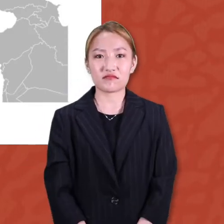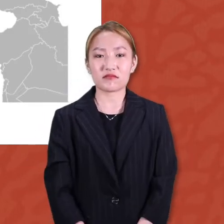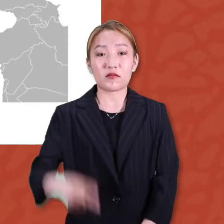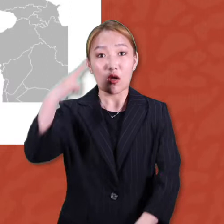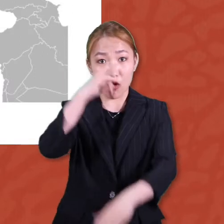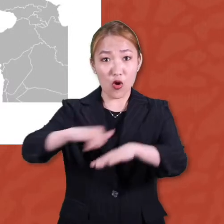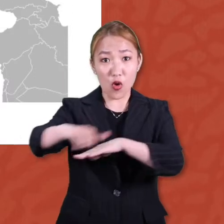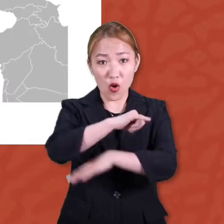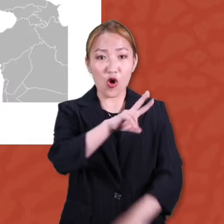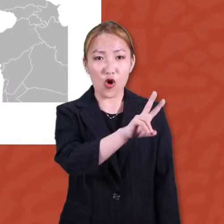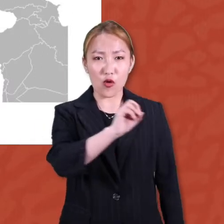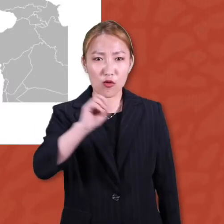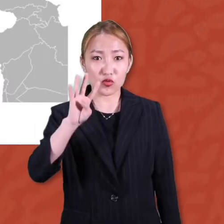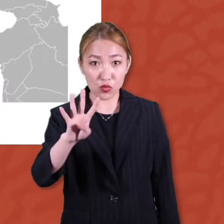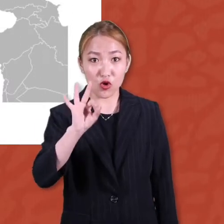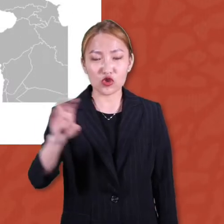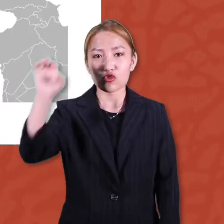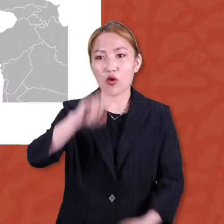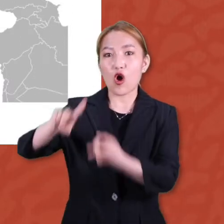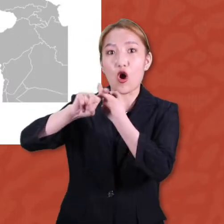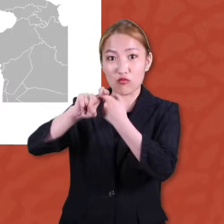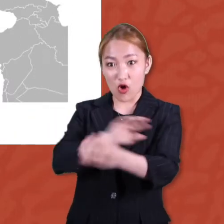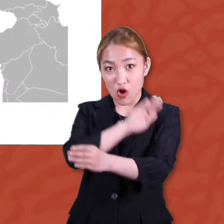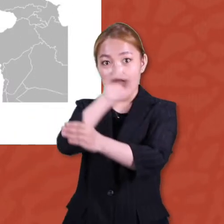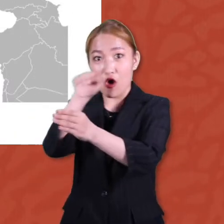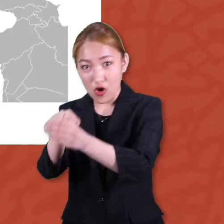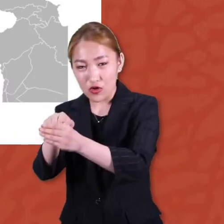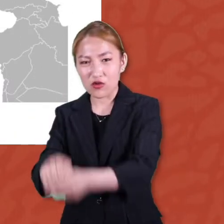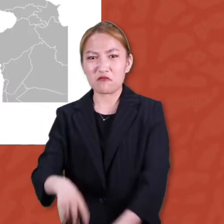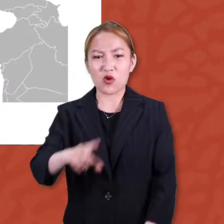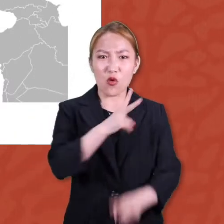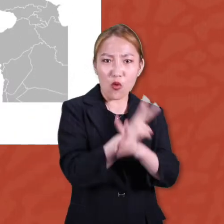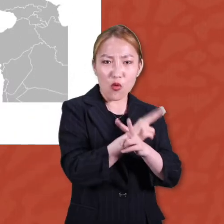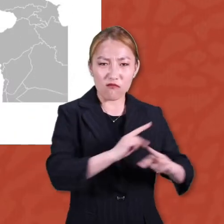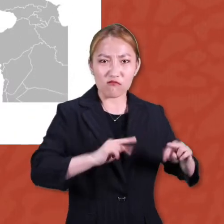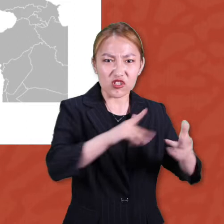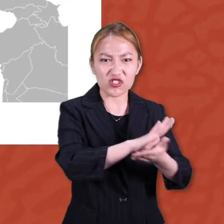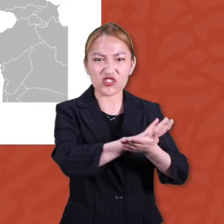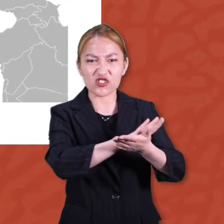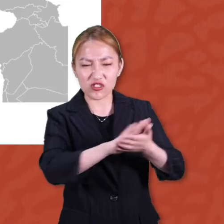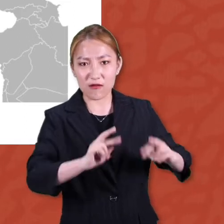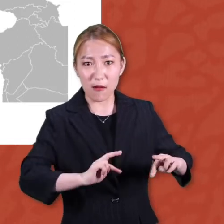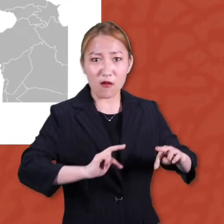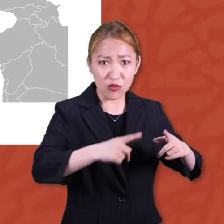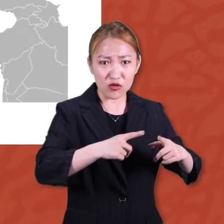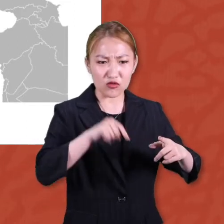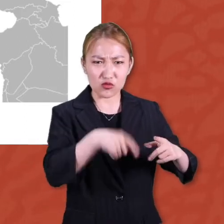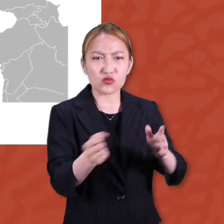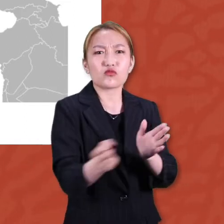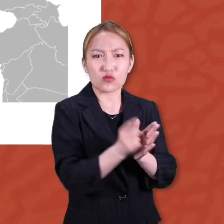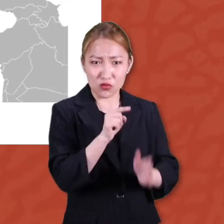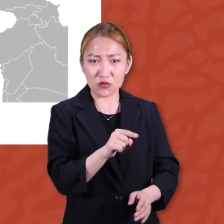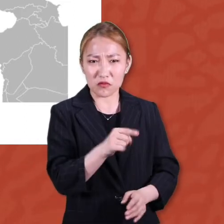Польш улс 2004 онд Европын холбоонд илссэн эрхцүүлэн өөрчлөл шинжилэлт хүчтэй түлхэц болсон юм а.